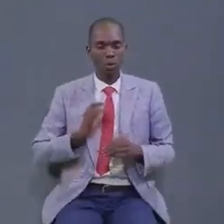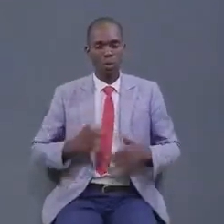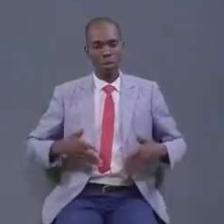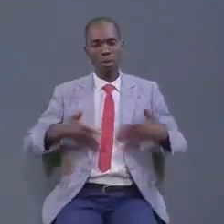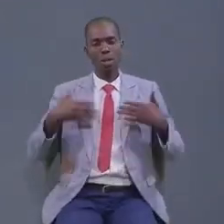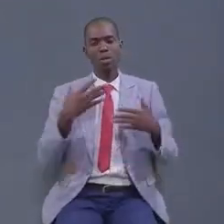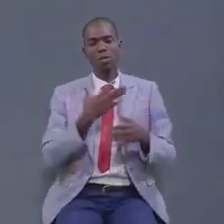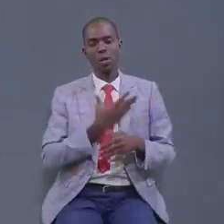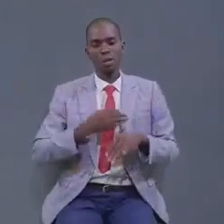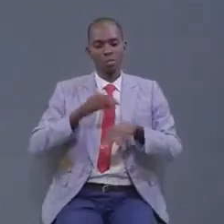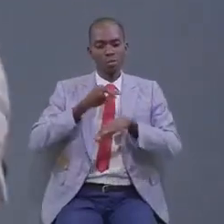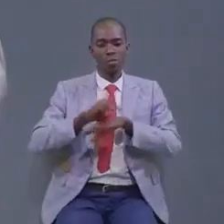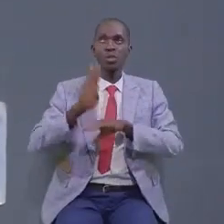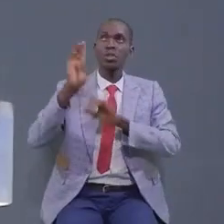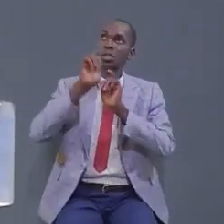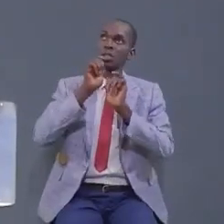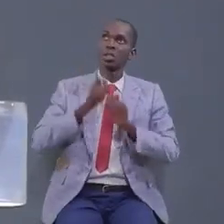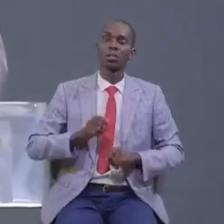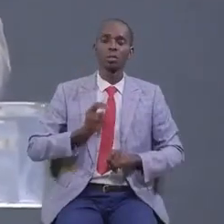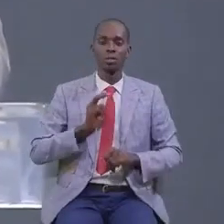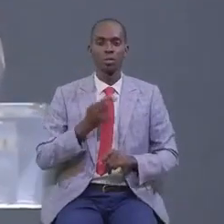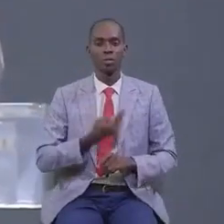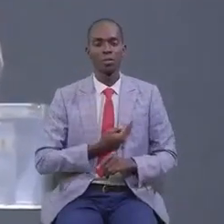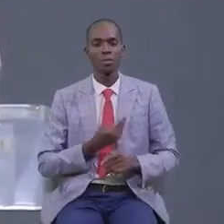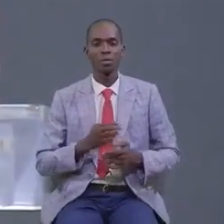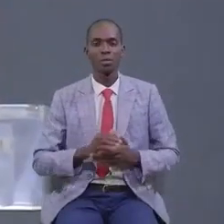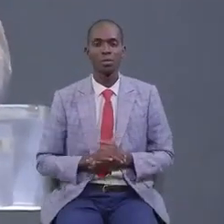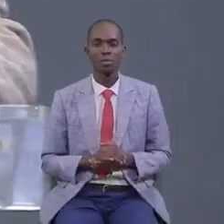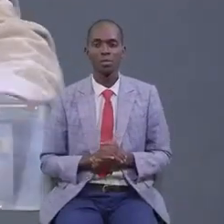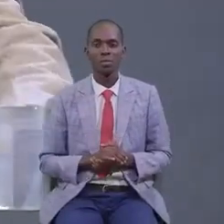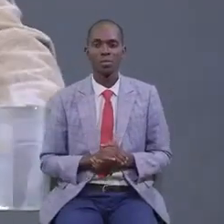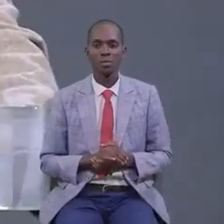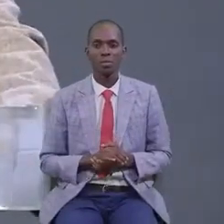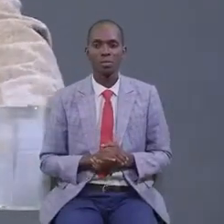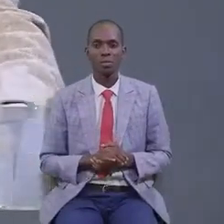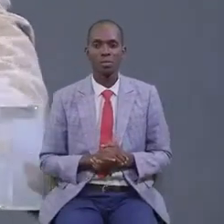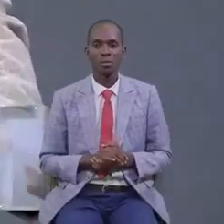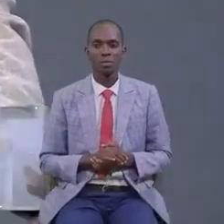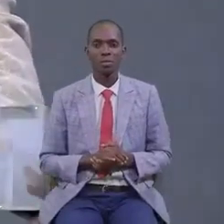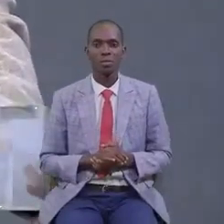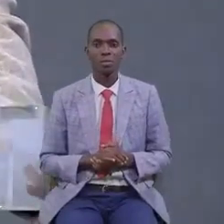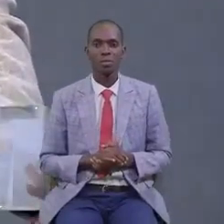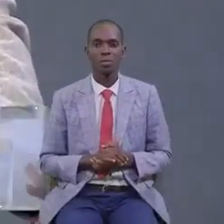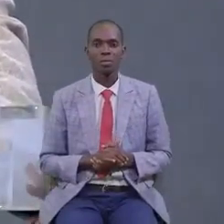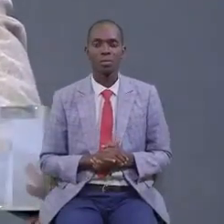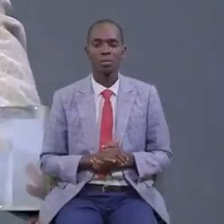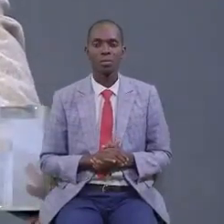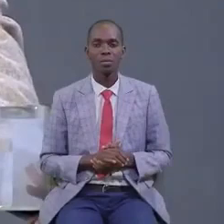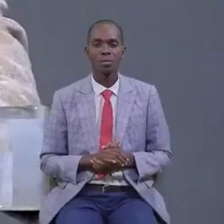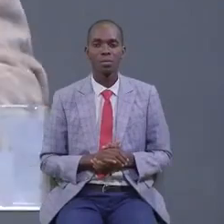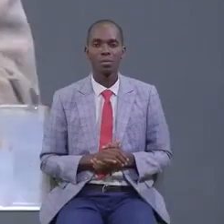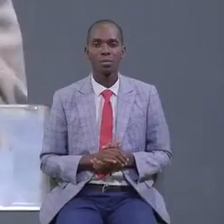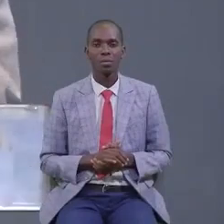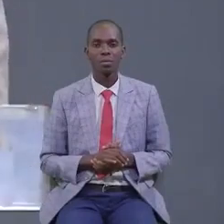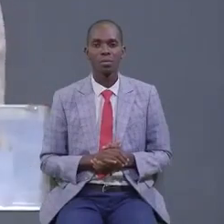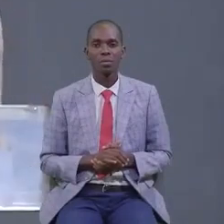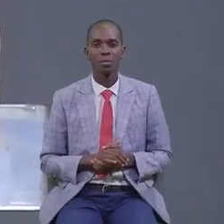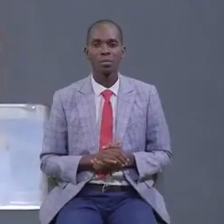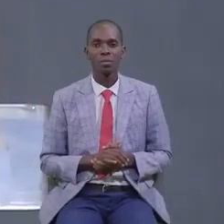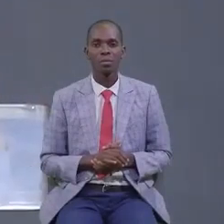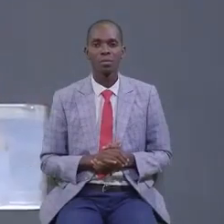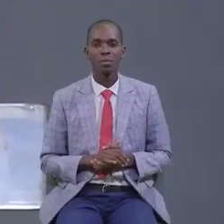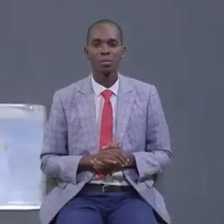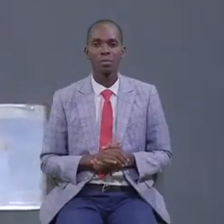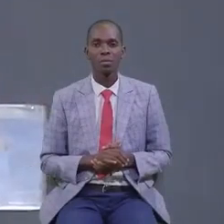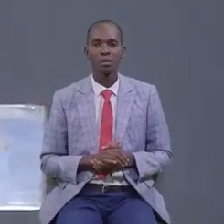us manalli ikkada unchi cheyadaniki pannina appaginchi paniki sambandhina samardhyam nunchi tirigi vachi mana pani yokka pratifalanni